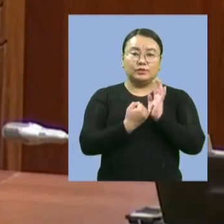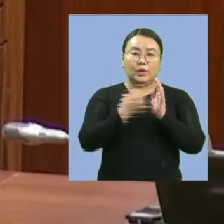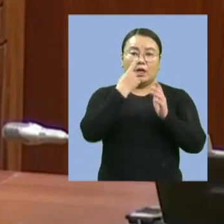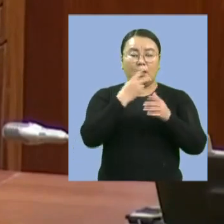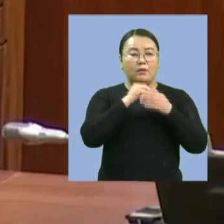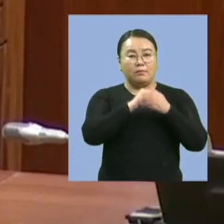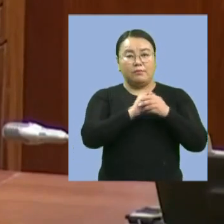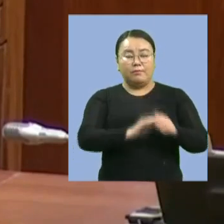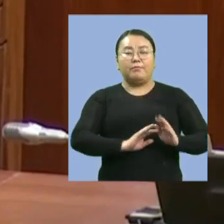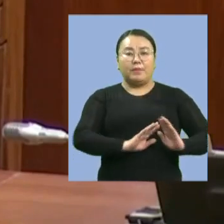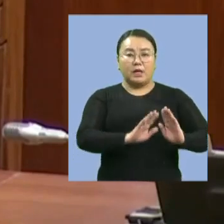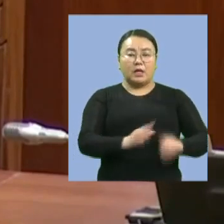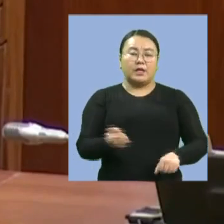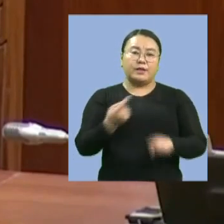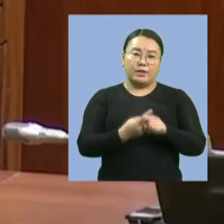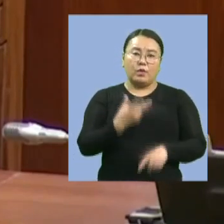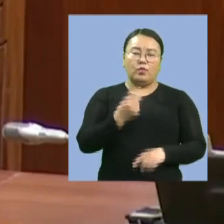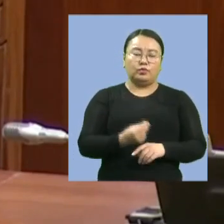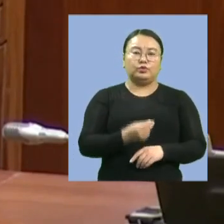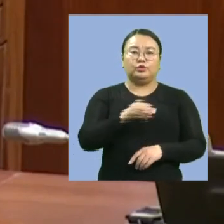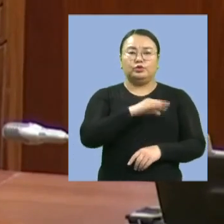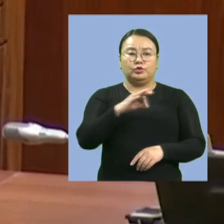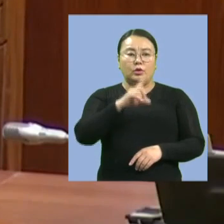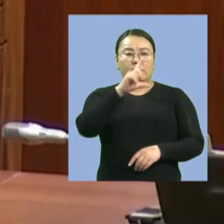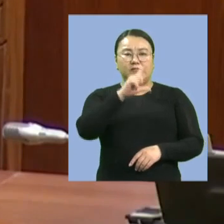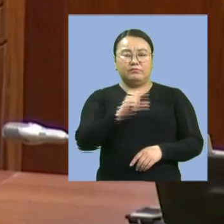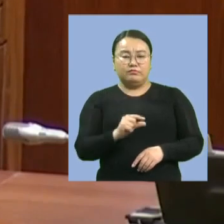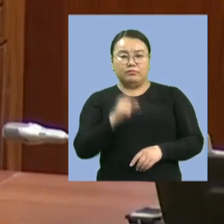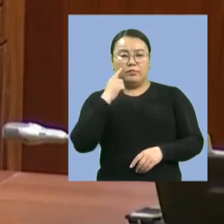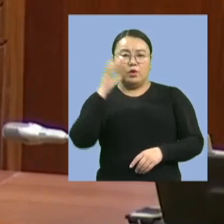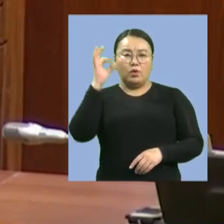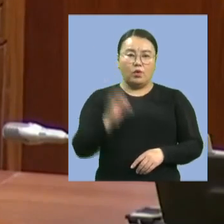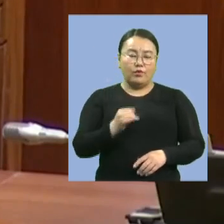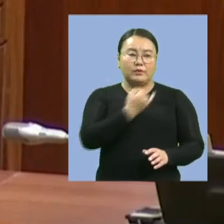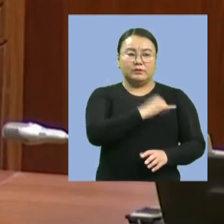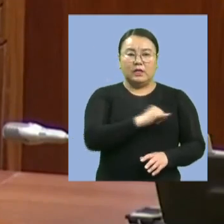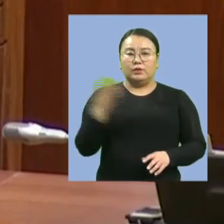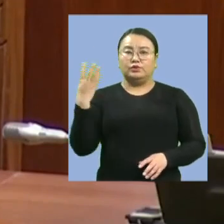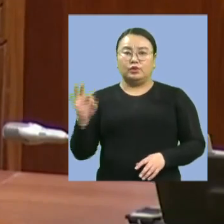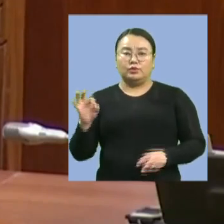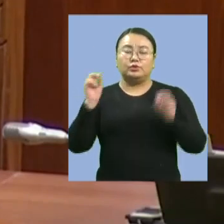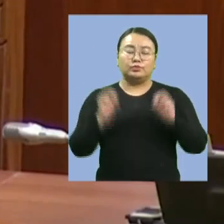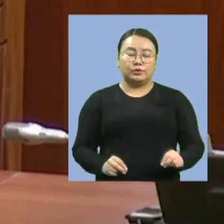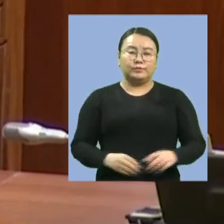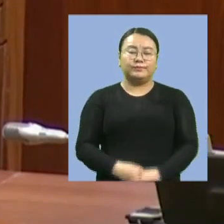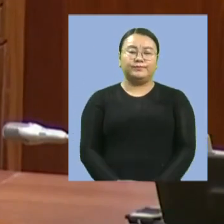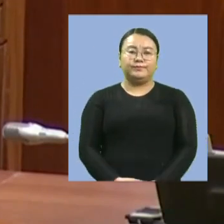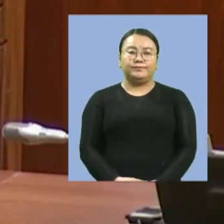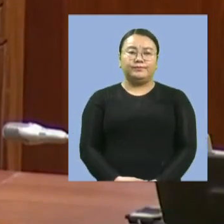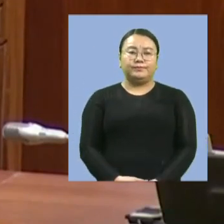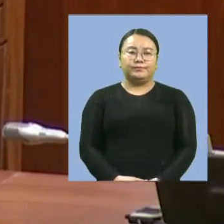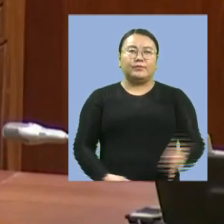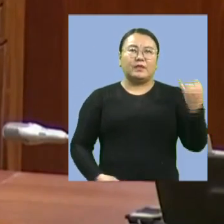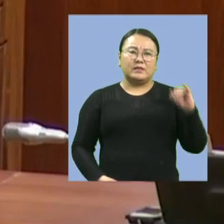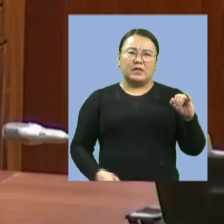76-аа хадгалаад үлдэнэ гэхээр үндсэн тоо доошилчхоор харьцаа хувь нь 60-40 болоод гараад